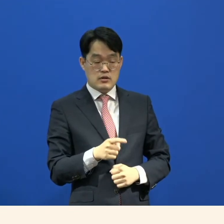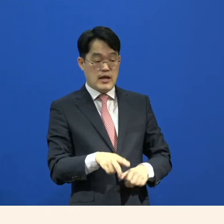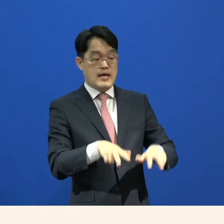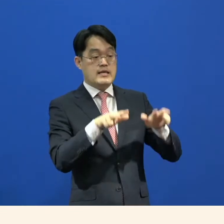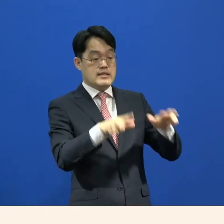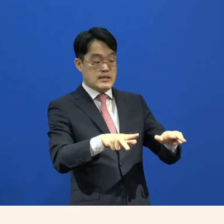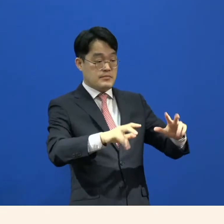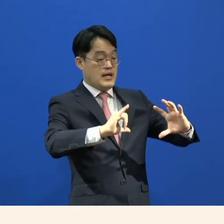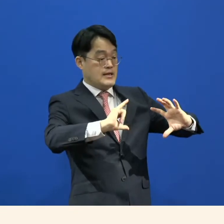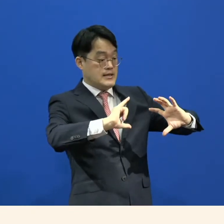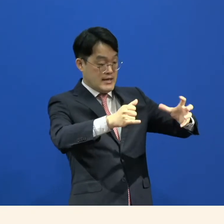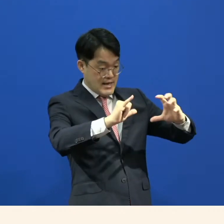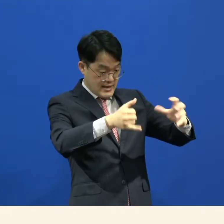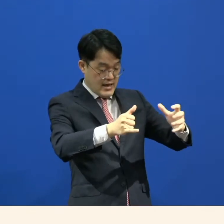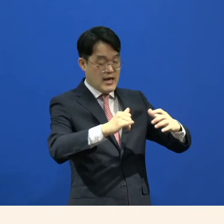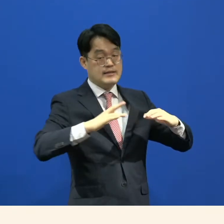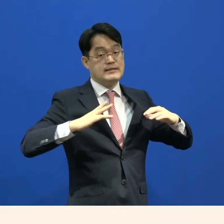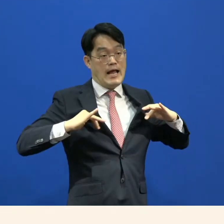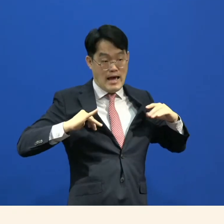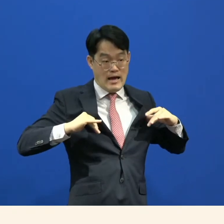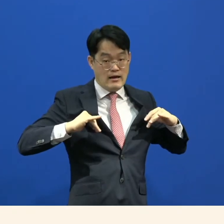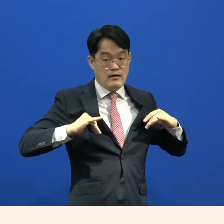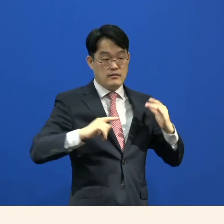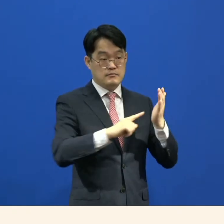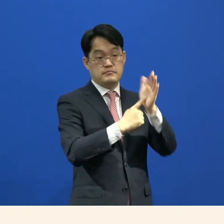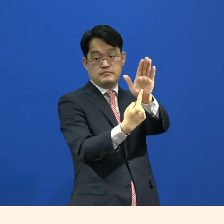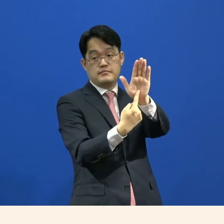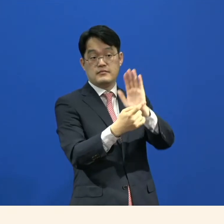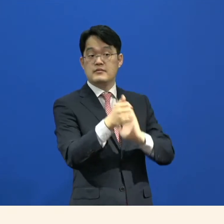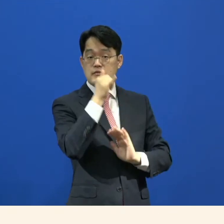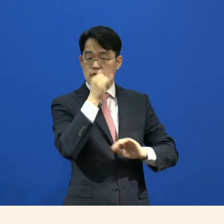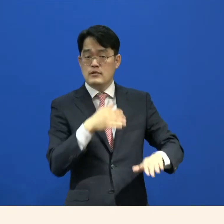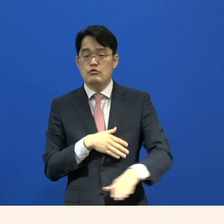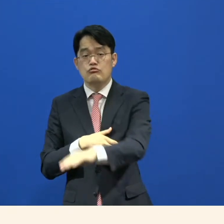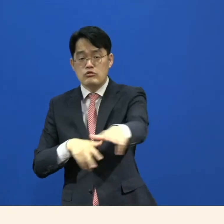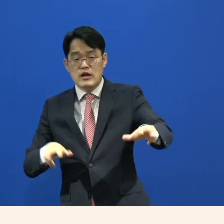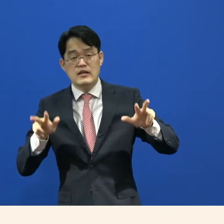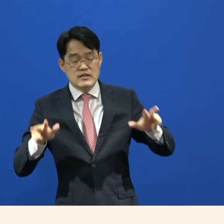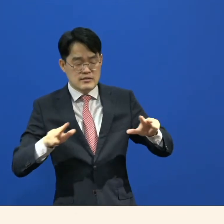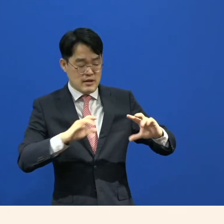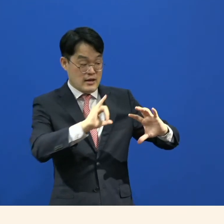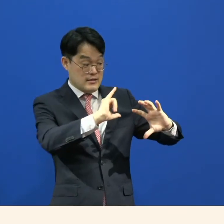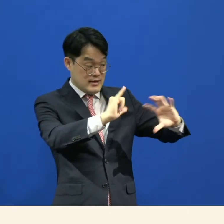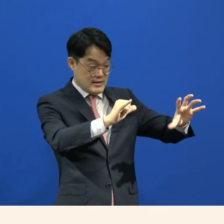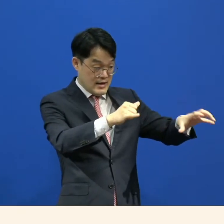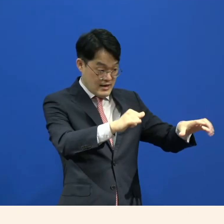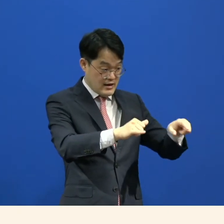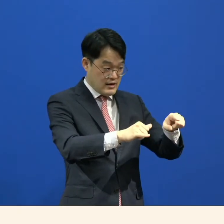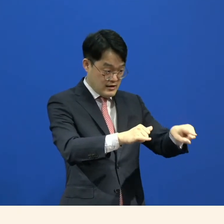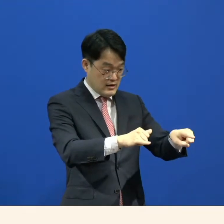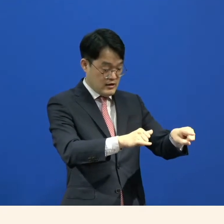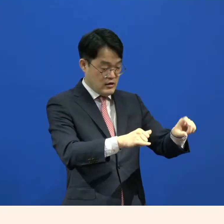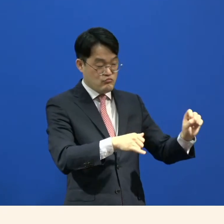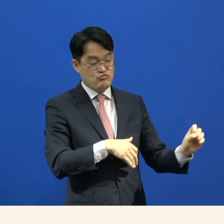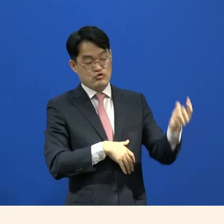이 세상의 자랑. 우리가 하는 모든 세상의 자랑은 다 세상으로부터 온